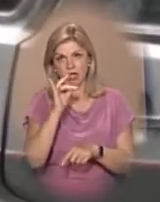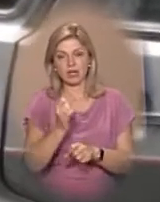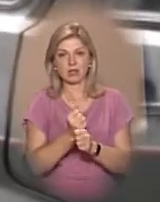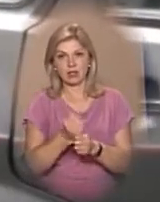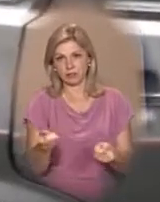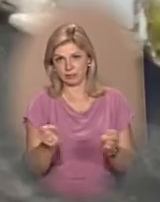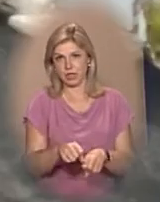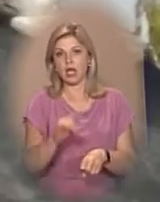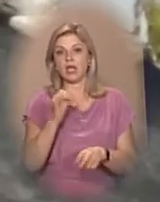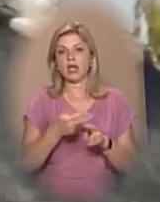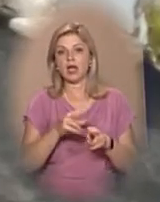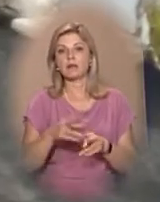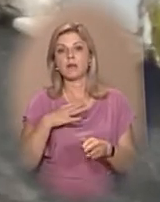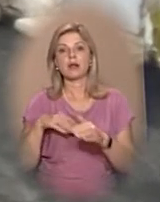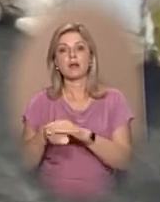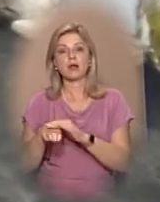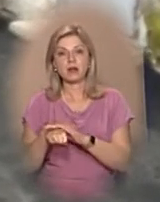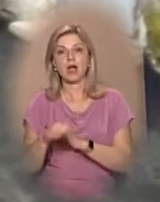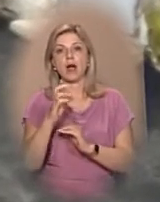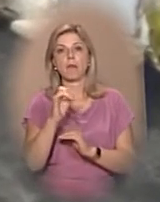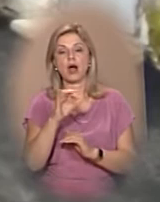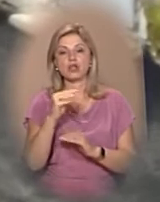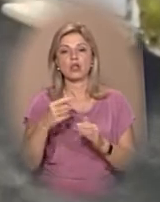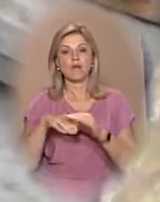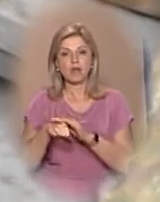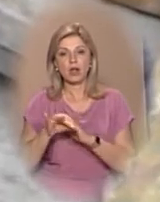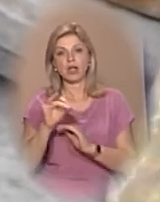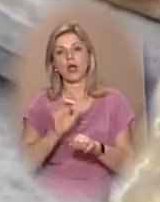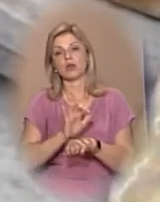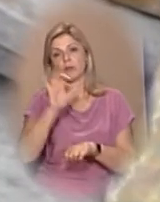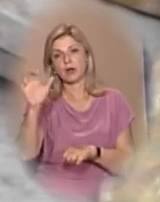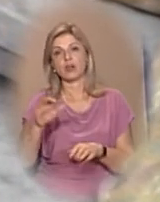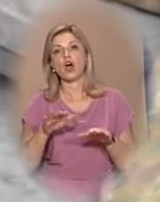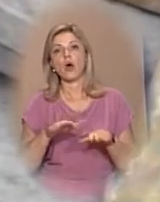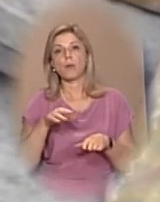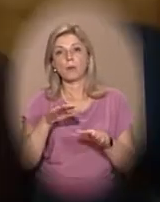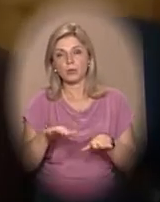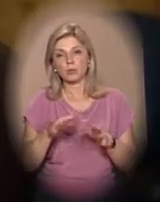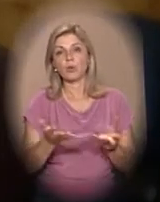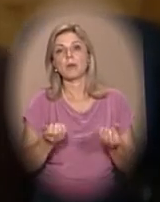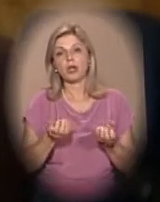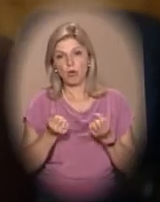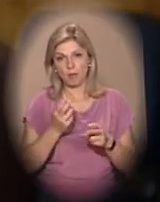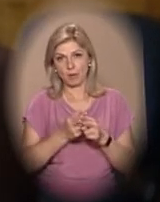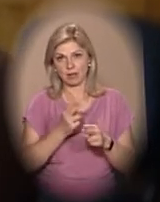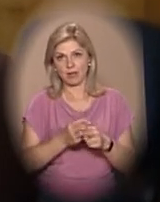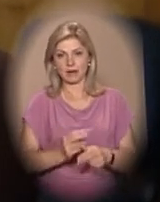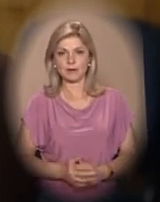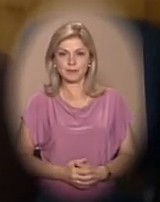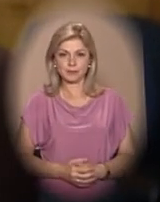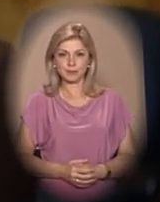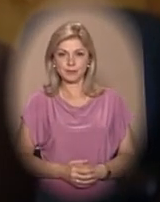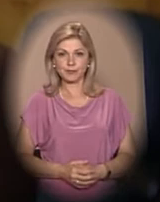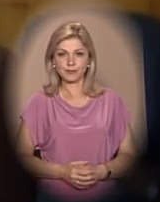крадіжки. Викрадене складали до багажного відділення, після чого відвозили до пунктів прийому металобрухту. Ночі вийшло